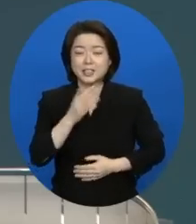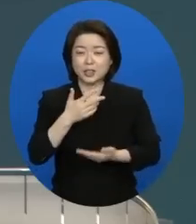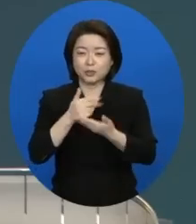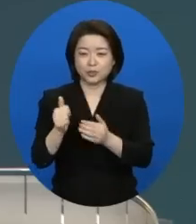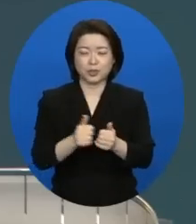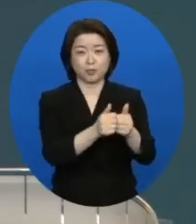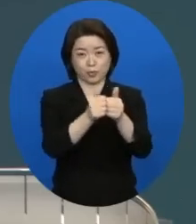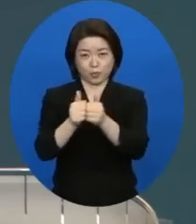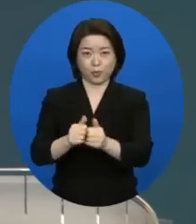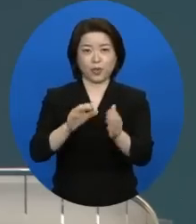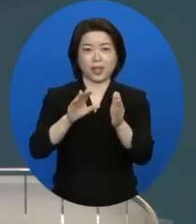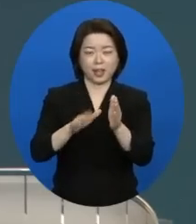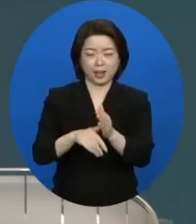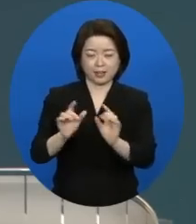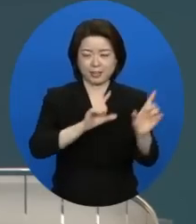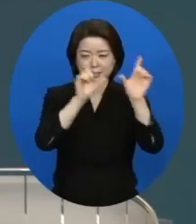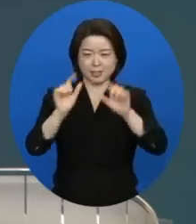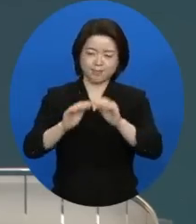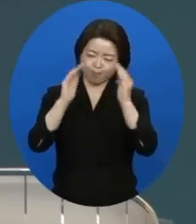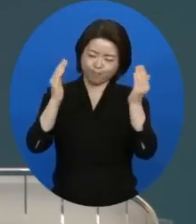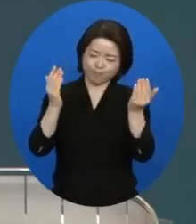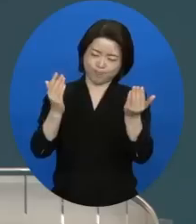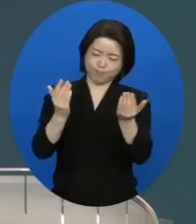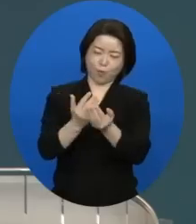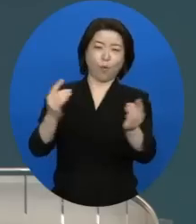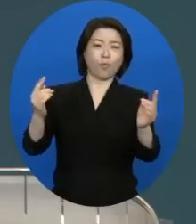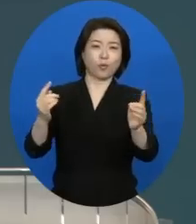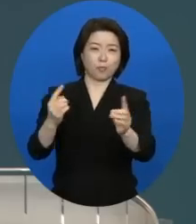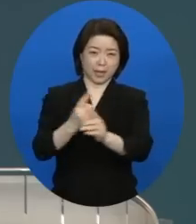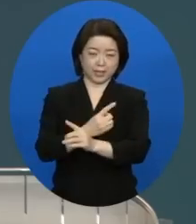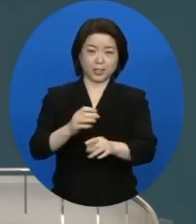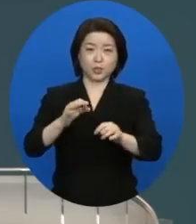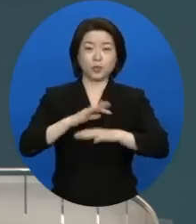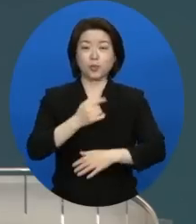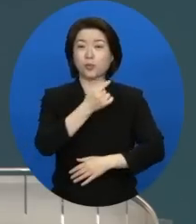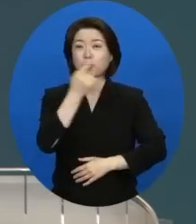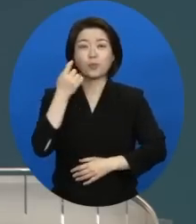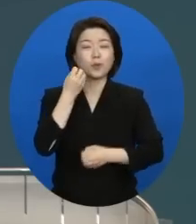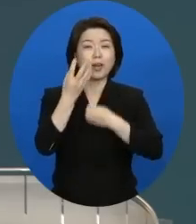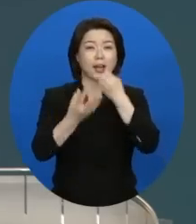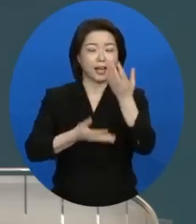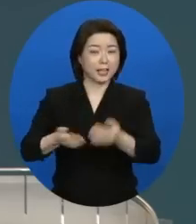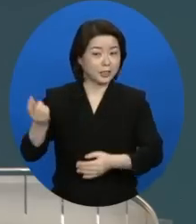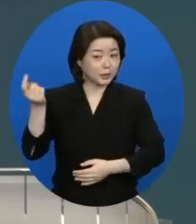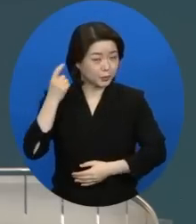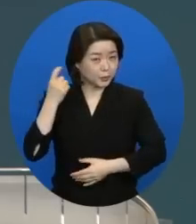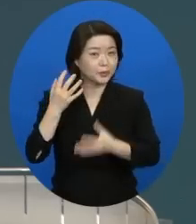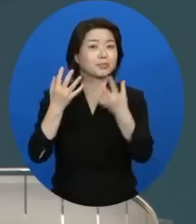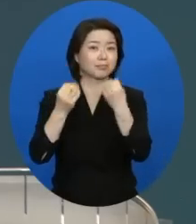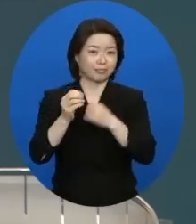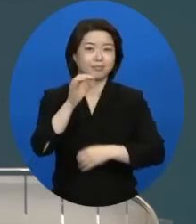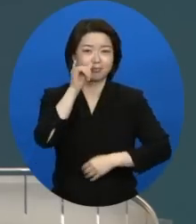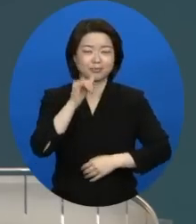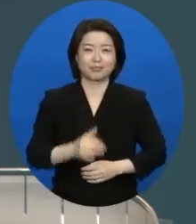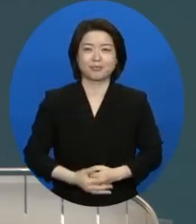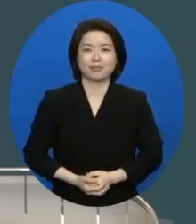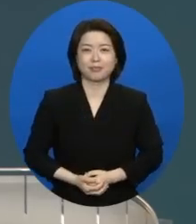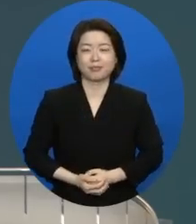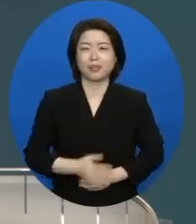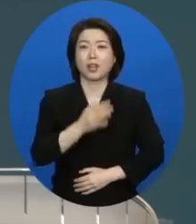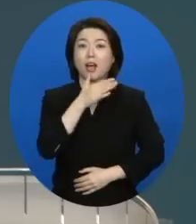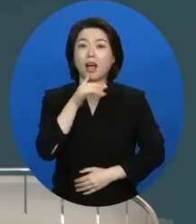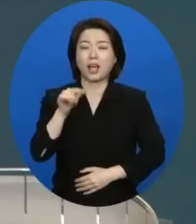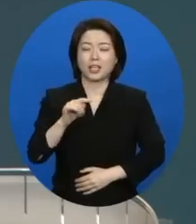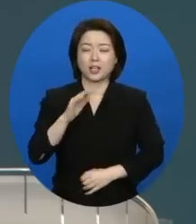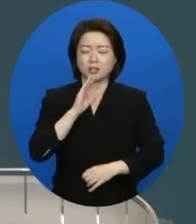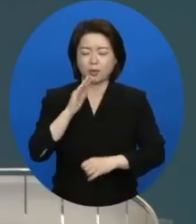동행하면서 삶 전체가 바뀌는 놀라운 간증의 소식들을 많이 듣습니다. 아, 이건 정말